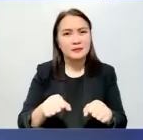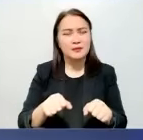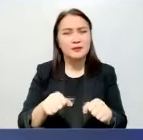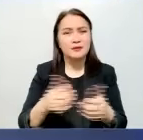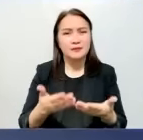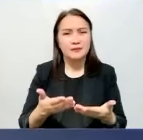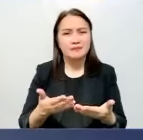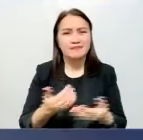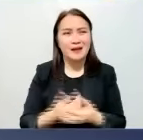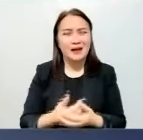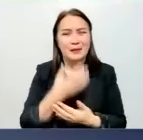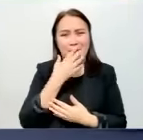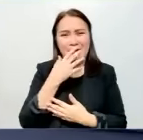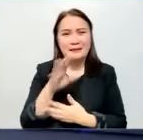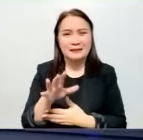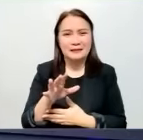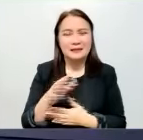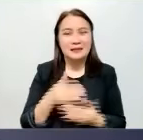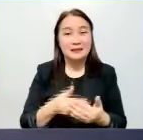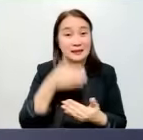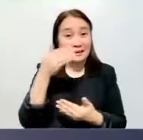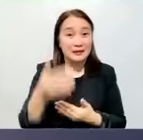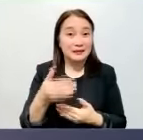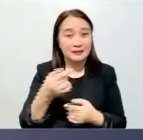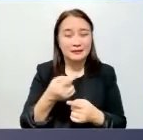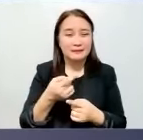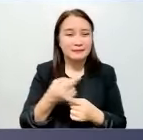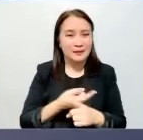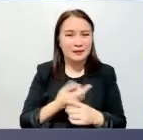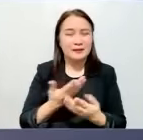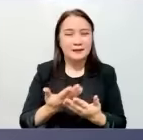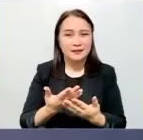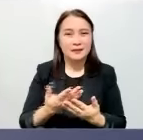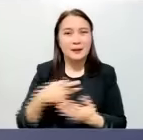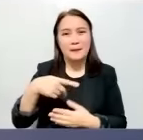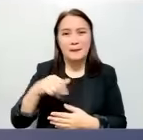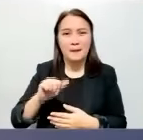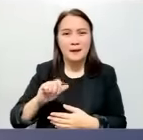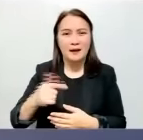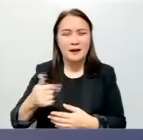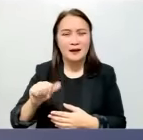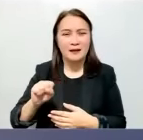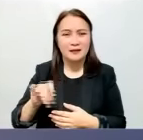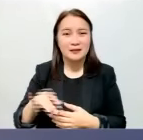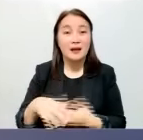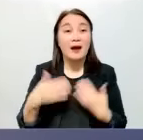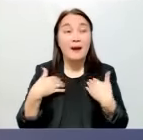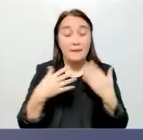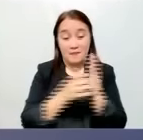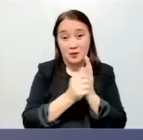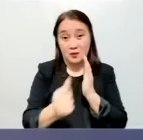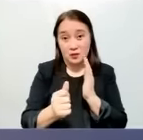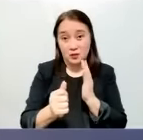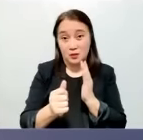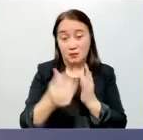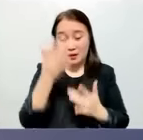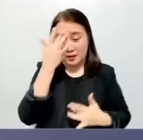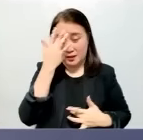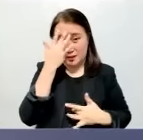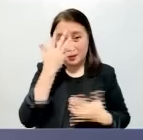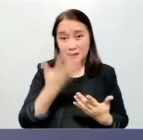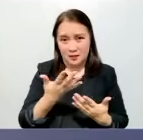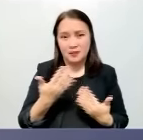mararanasan sa bansa sa mga susunod na buwan ayon sa PAGASA. May paalala rin ang mga eksperto sa mga sakit na nagsusulputan kapag